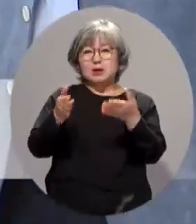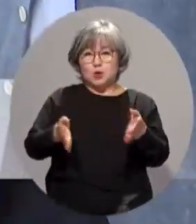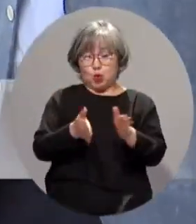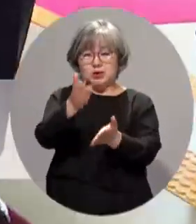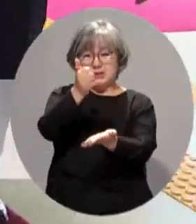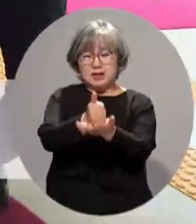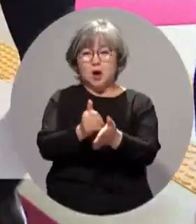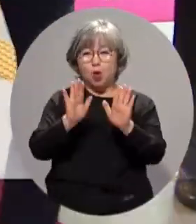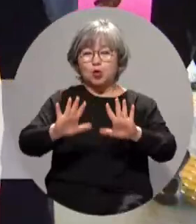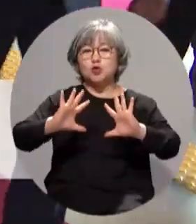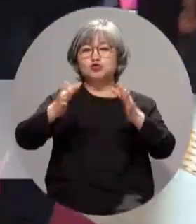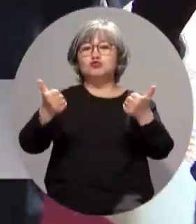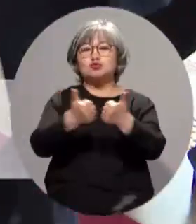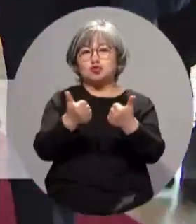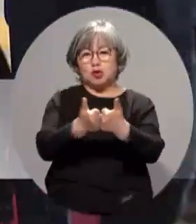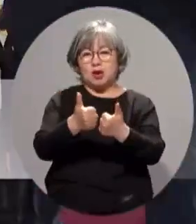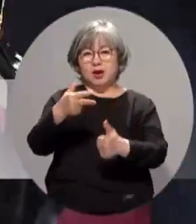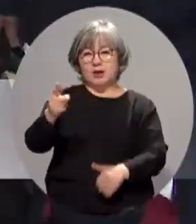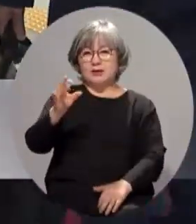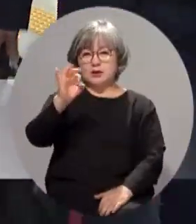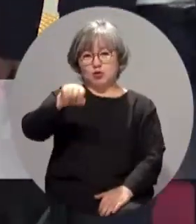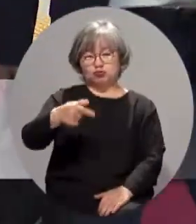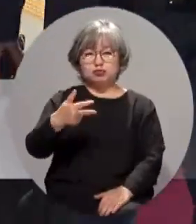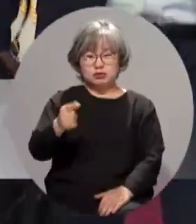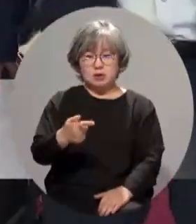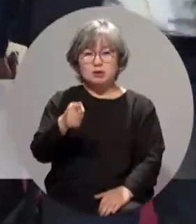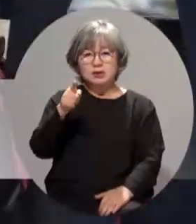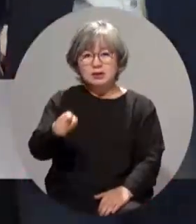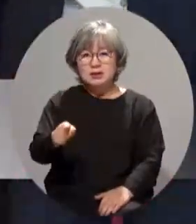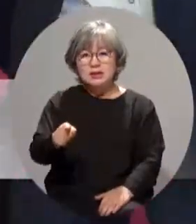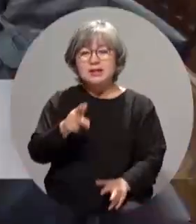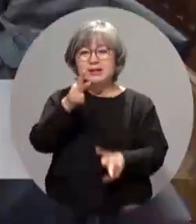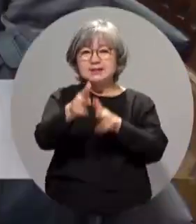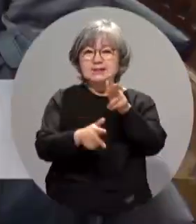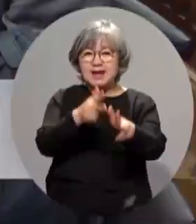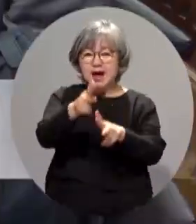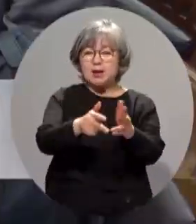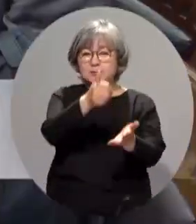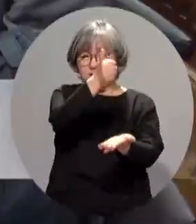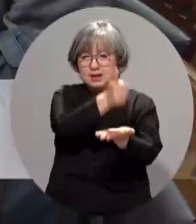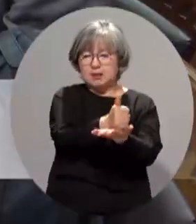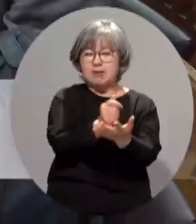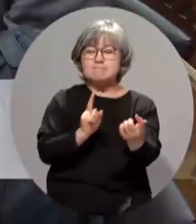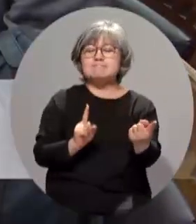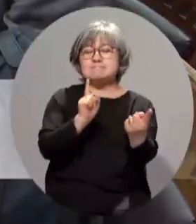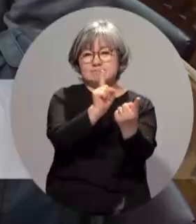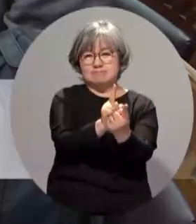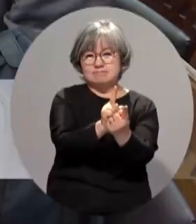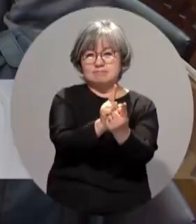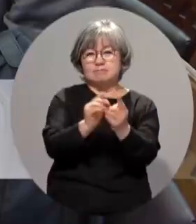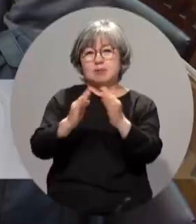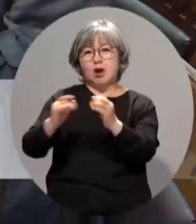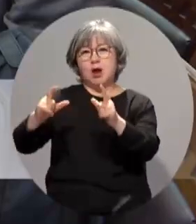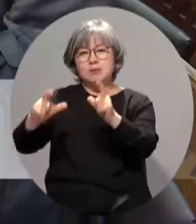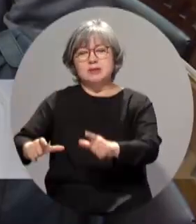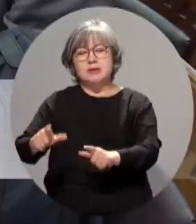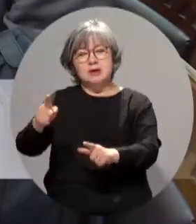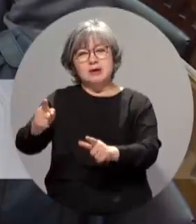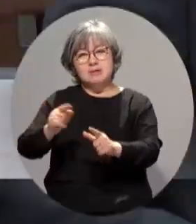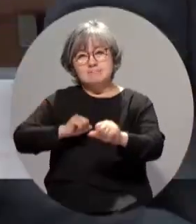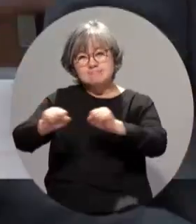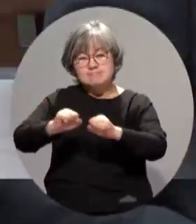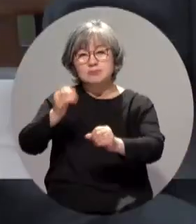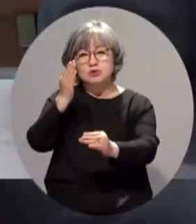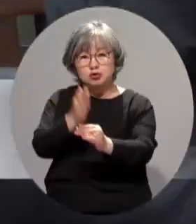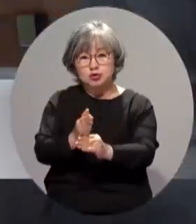지사는 오늘 국회 정운천 의원과 함께 이창약 산업통상자원부 장관을 만나 전라북도가 역점적으로 추진